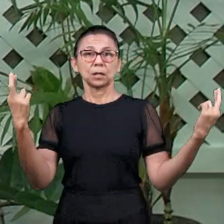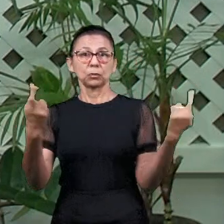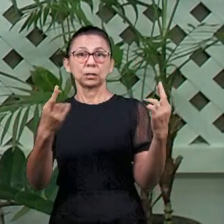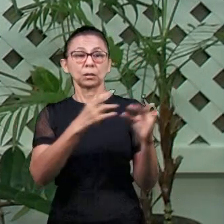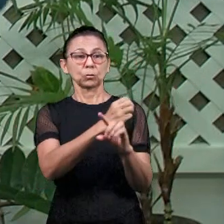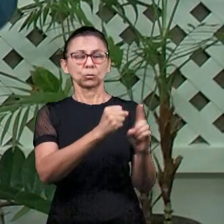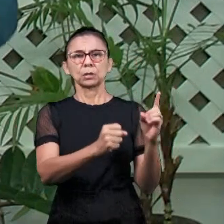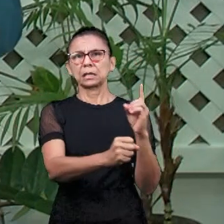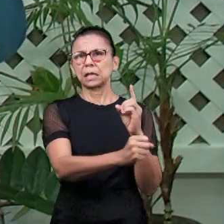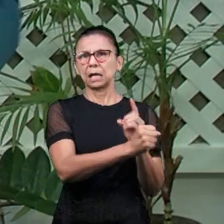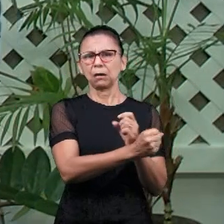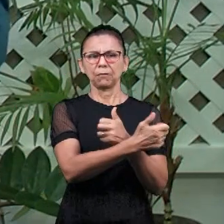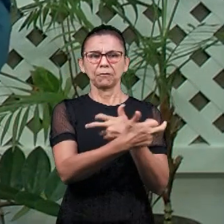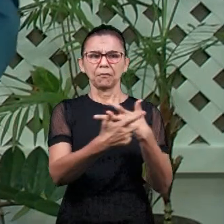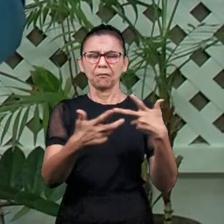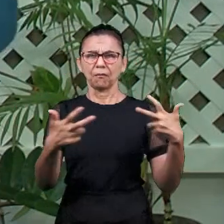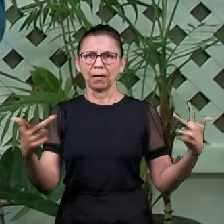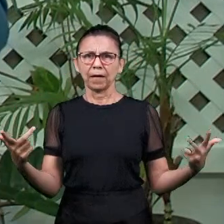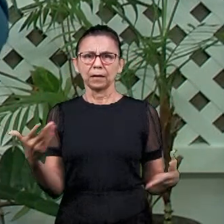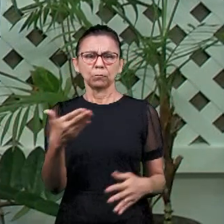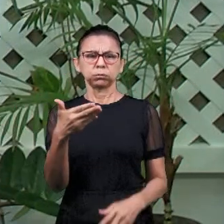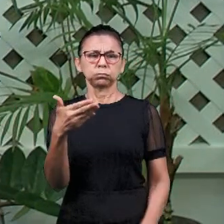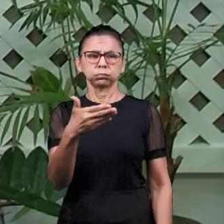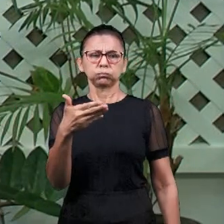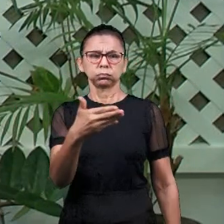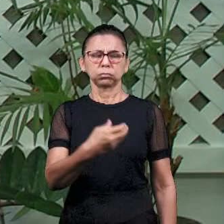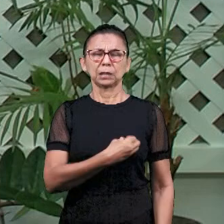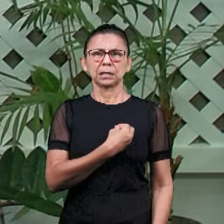de cela, on paye un petit,